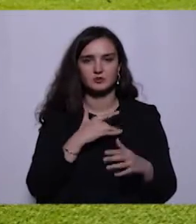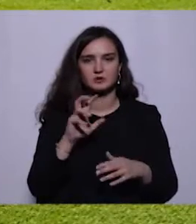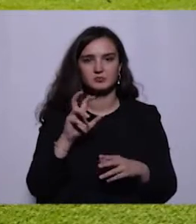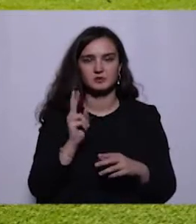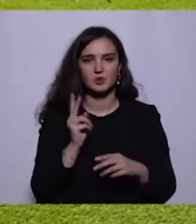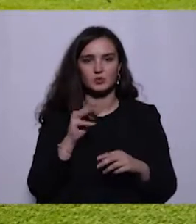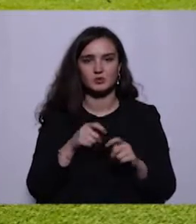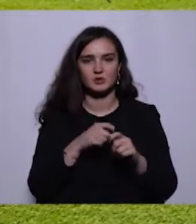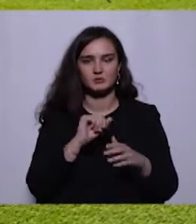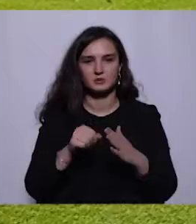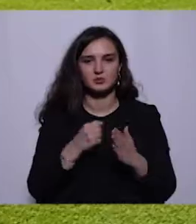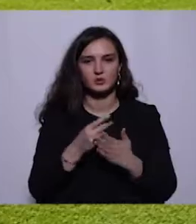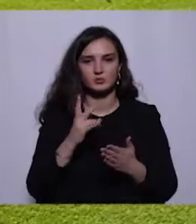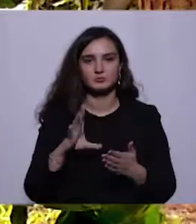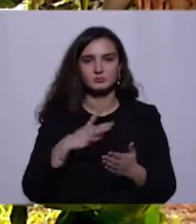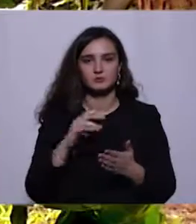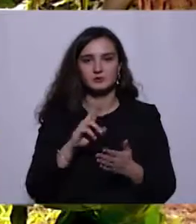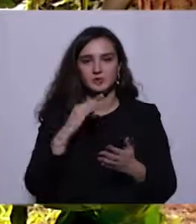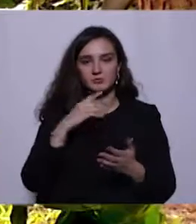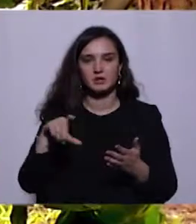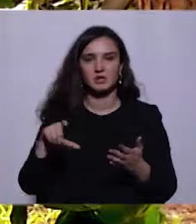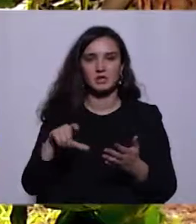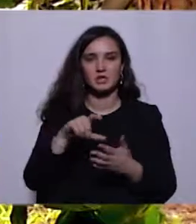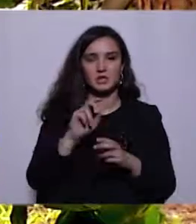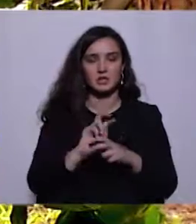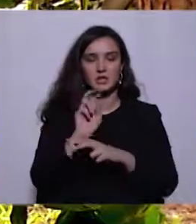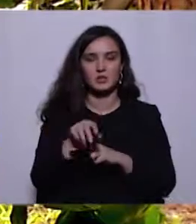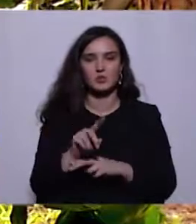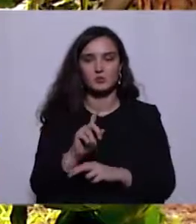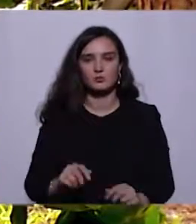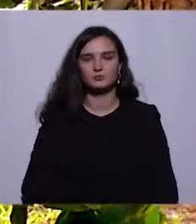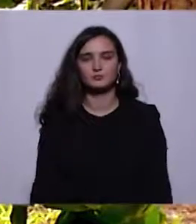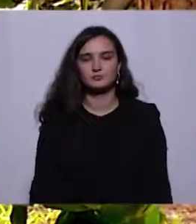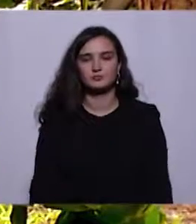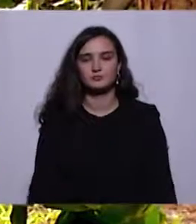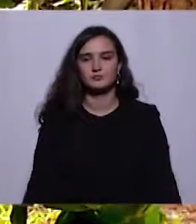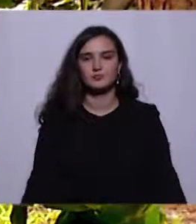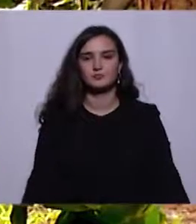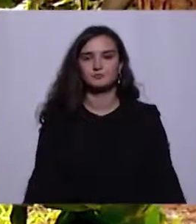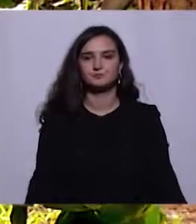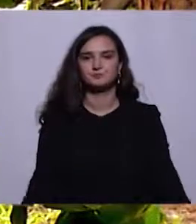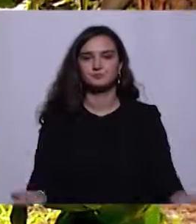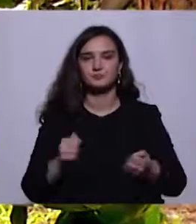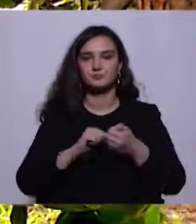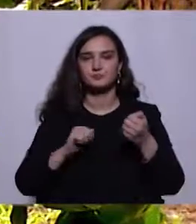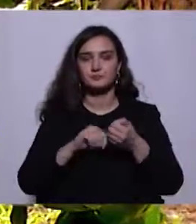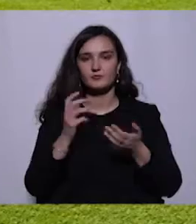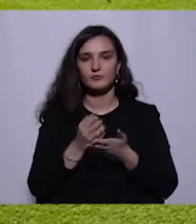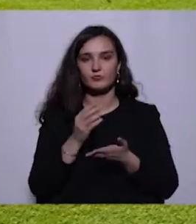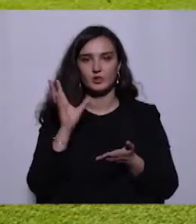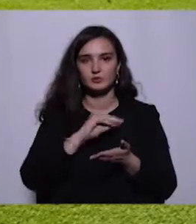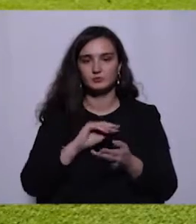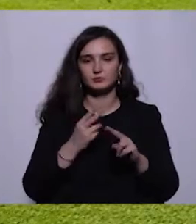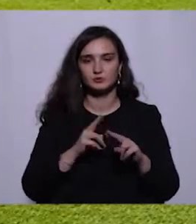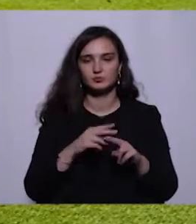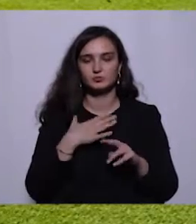300 კილომეტრამდე უნდა გაიარო და მდინარეც გადალახო, რომ აი ამ ქვის მოპოვება შეძლო. ასე